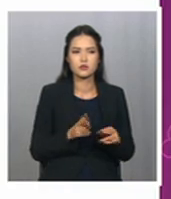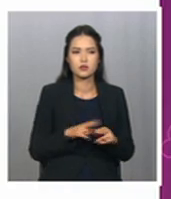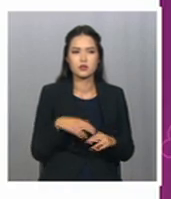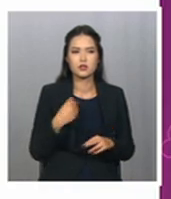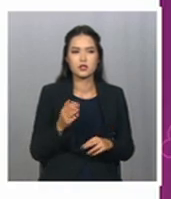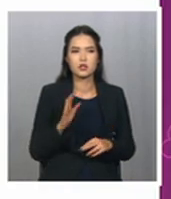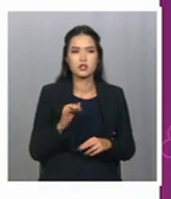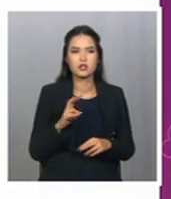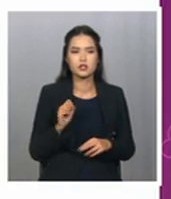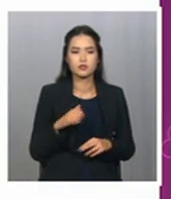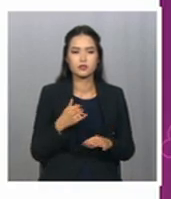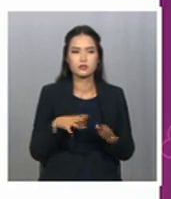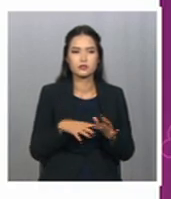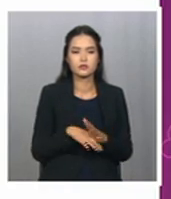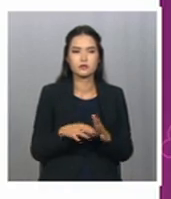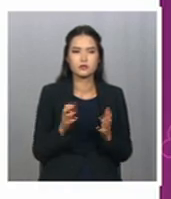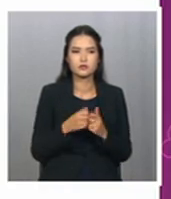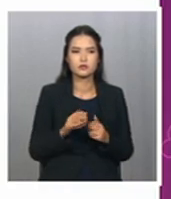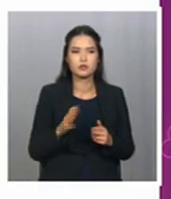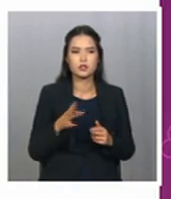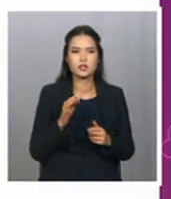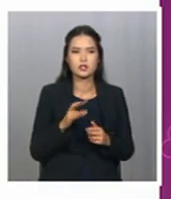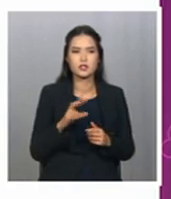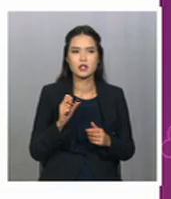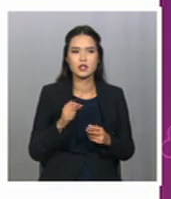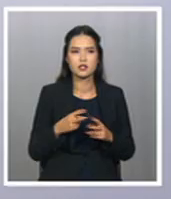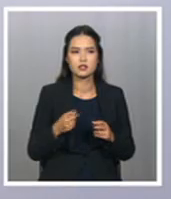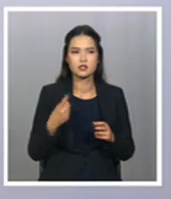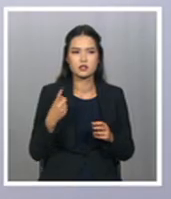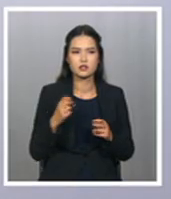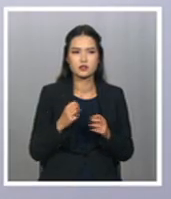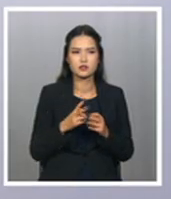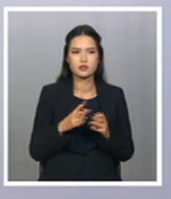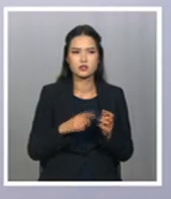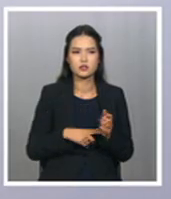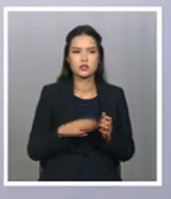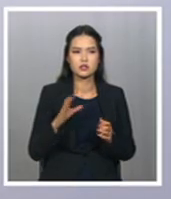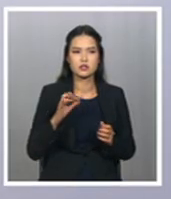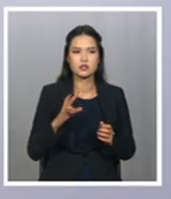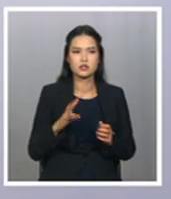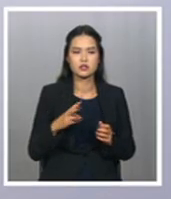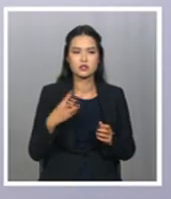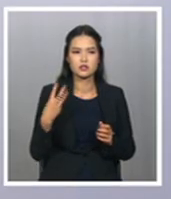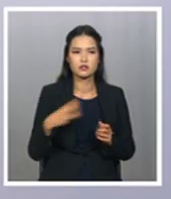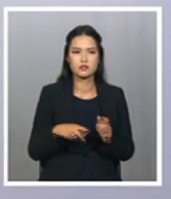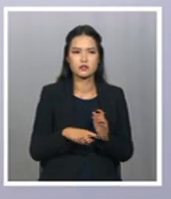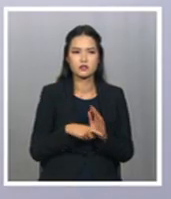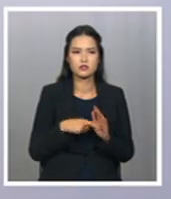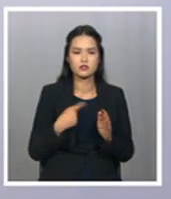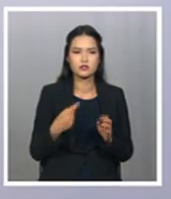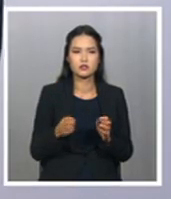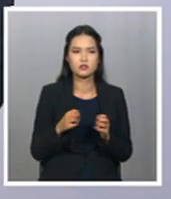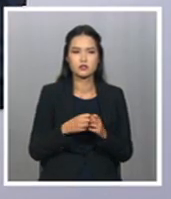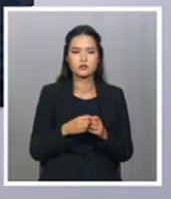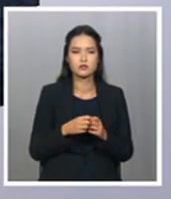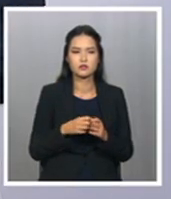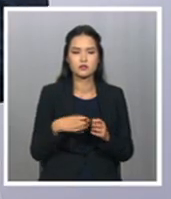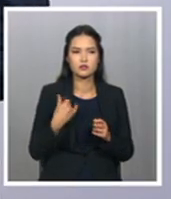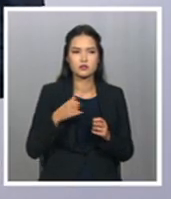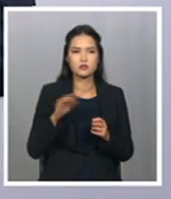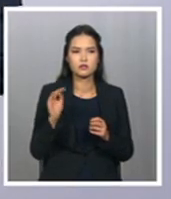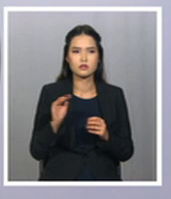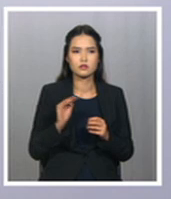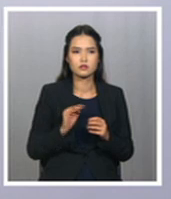синусы, біз бұны қарастырдық. Пропорция бойынша 12, яғни БЦ көбейтілген Б бұрышының